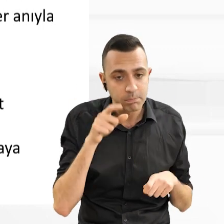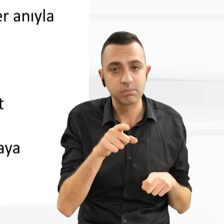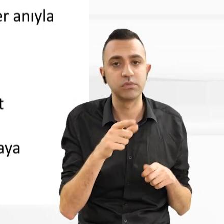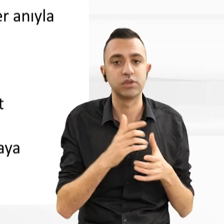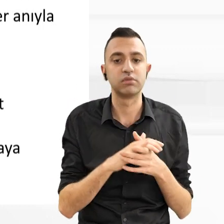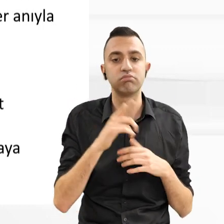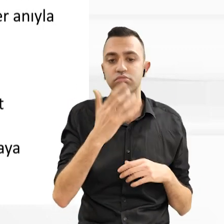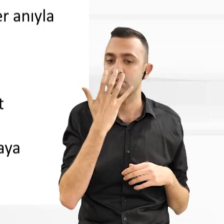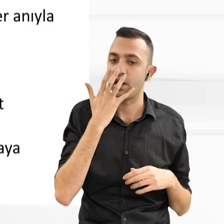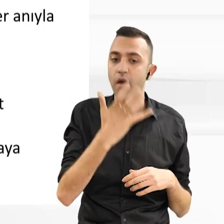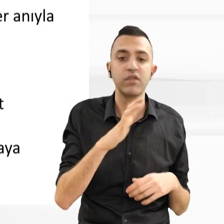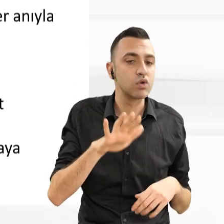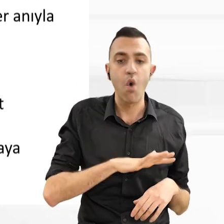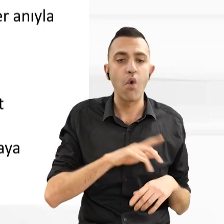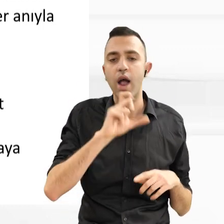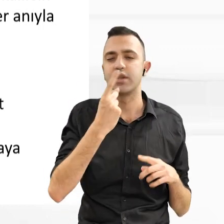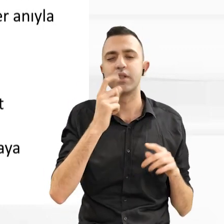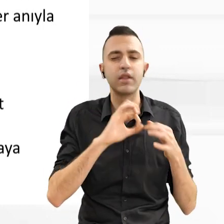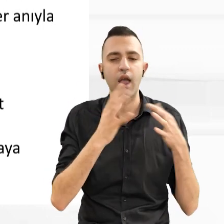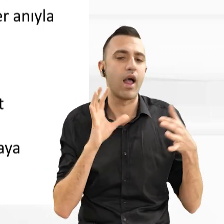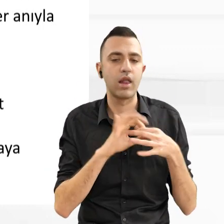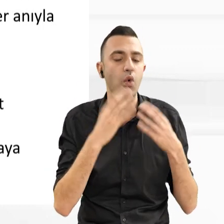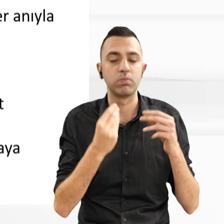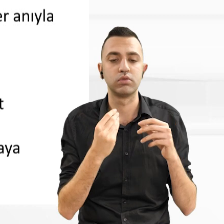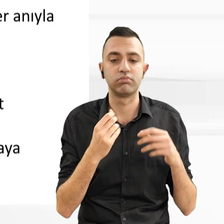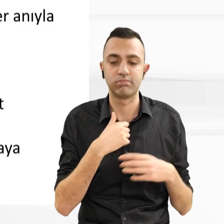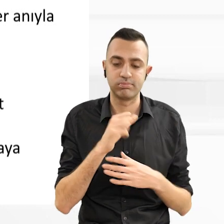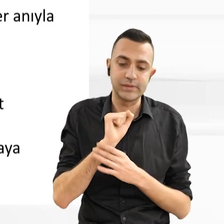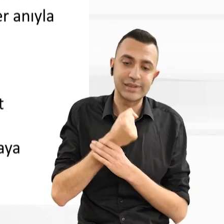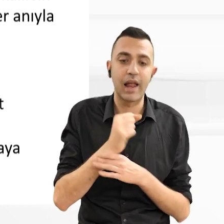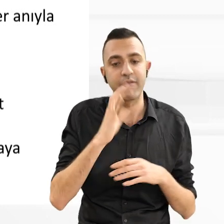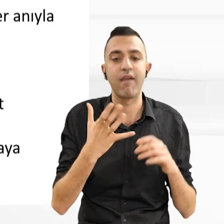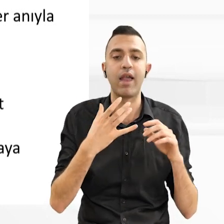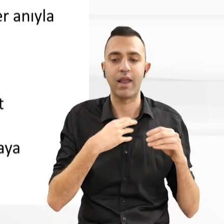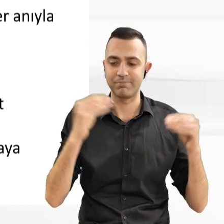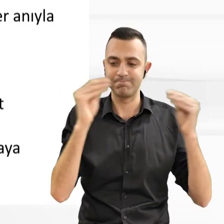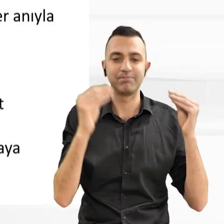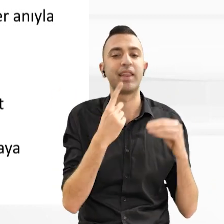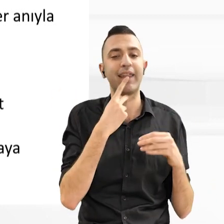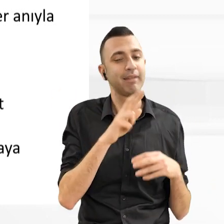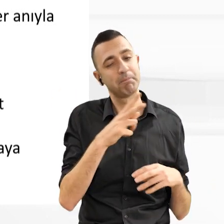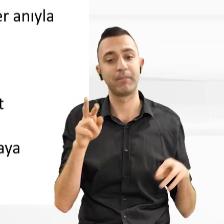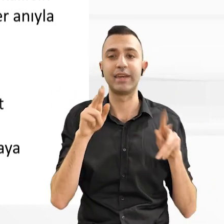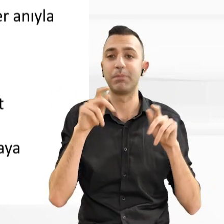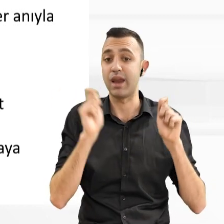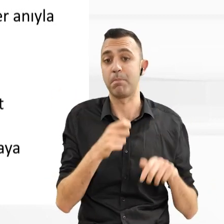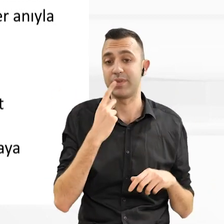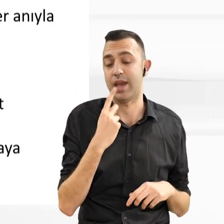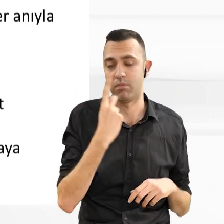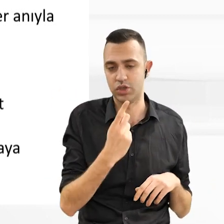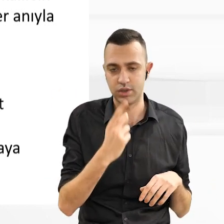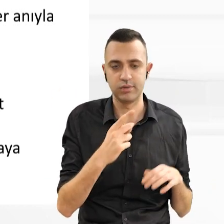o öğrenciye verilen tavsiye ne olmuş olabilir Sanatlı ve süslü bir dil kullanılması yönünde bir tavsiye gelmiş olabilir